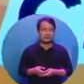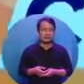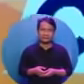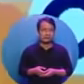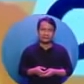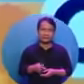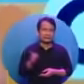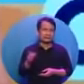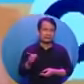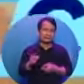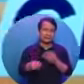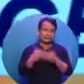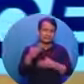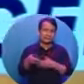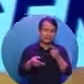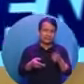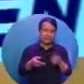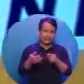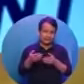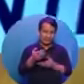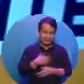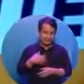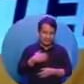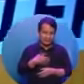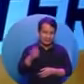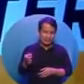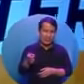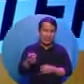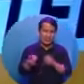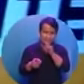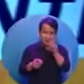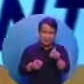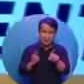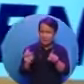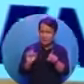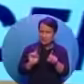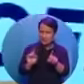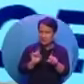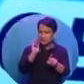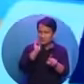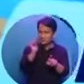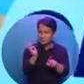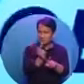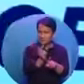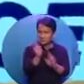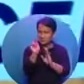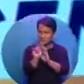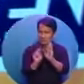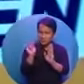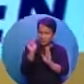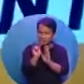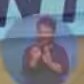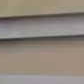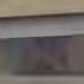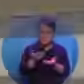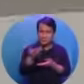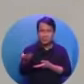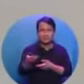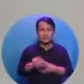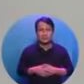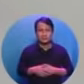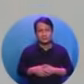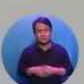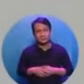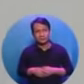Nako-nako, eto, sa sunod nating kaso, may itatanong muna ako sa inyo, ha? Anong nakikita nyo sa videong ito?